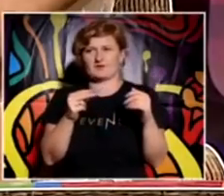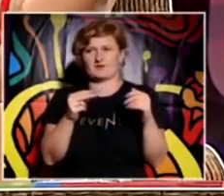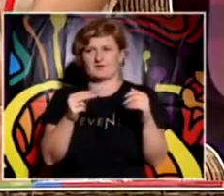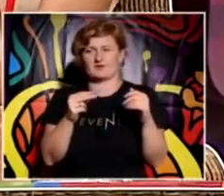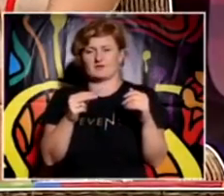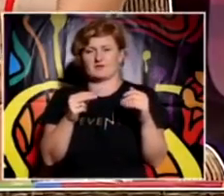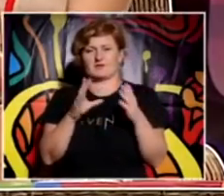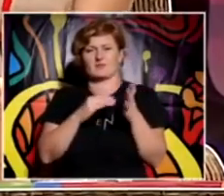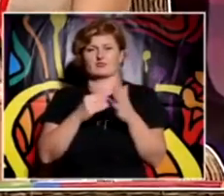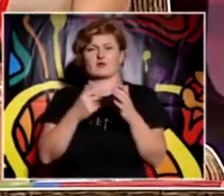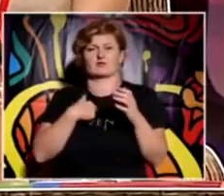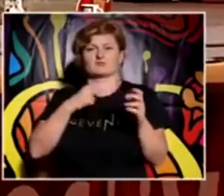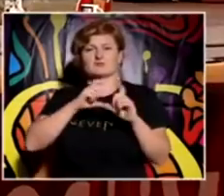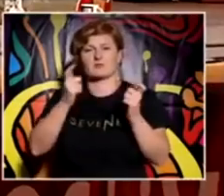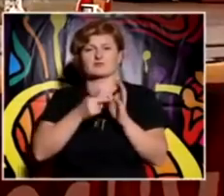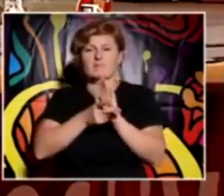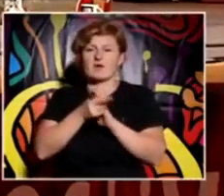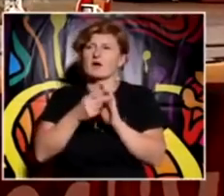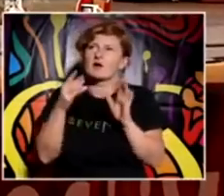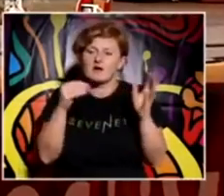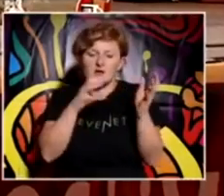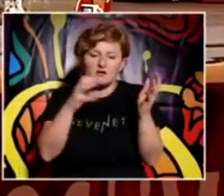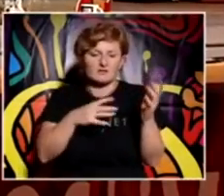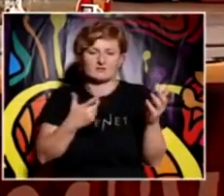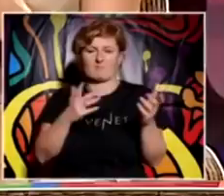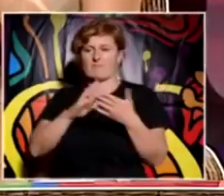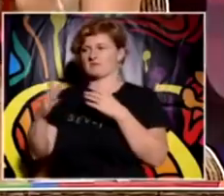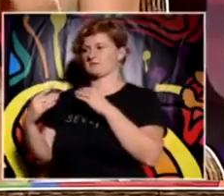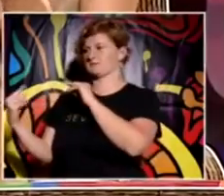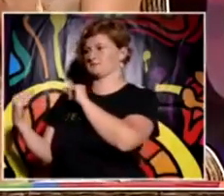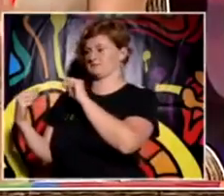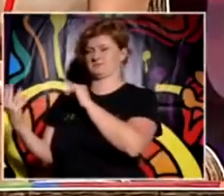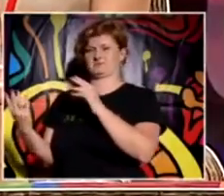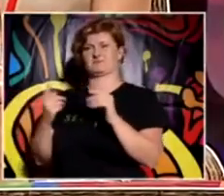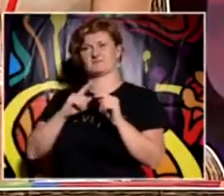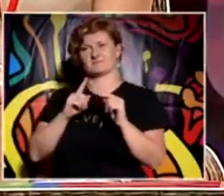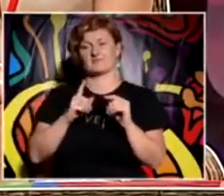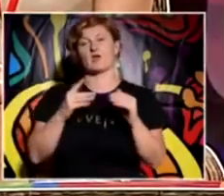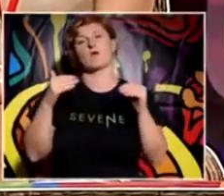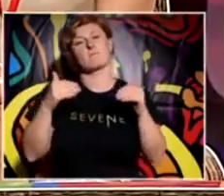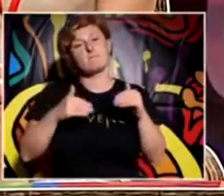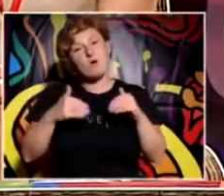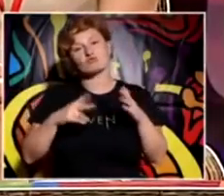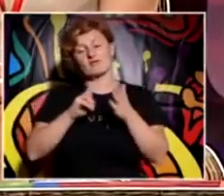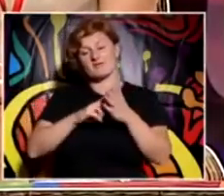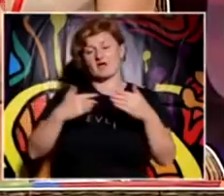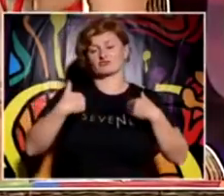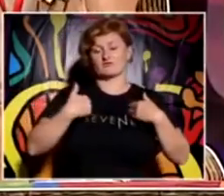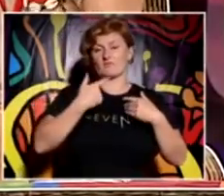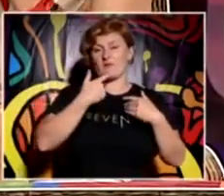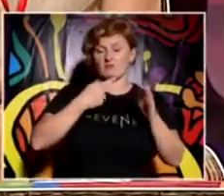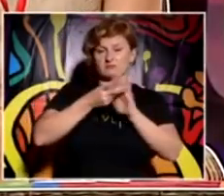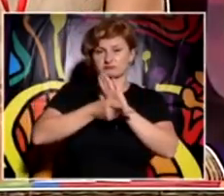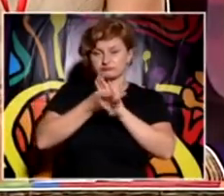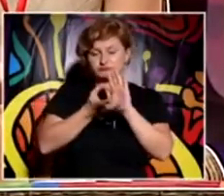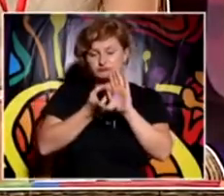kamery zamiast do siebie. Nie macie czasu przeżyć, tylko tak, opowiadacie w real time, tak? Więc może też troszkę za mało tych relacji takich na żywo kręcimy, ale w